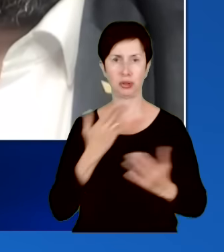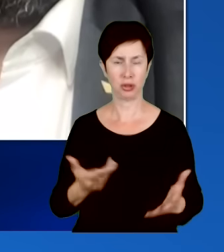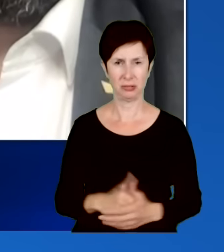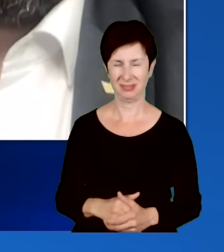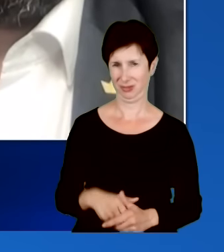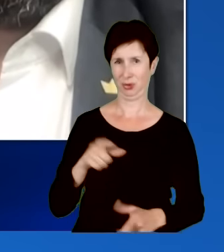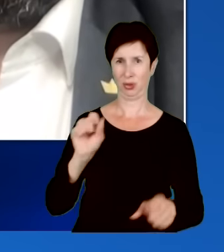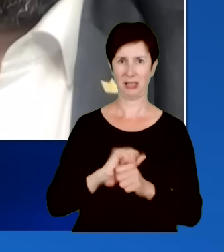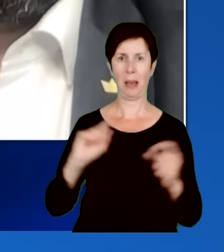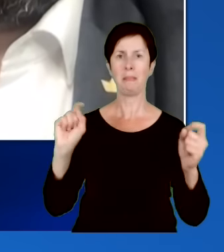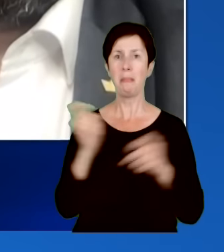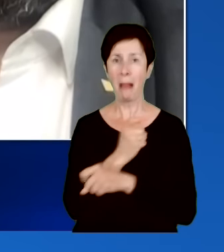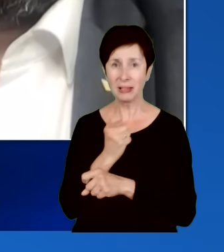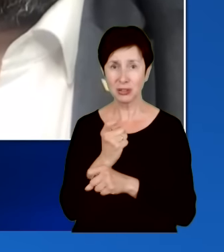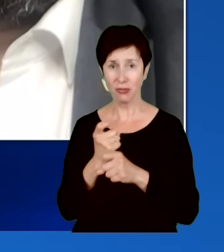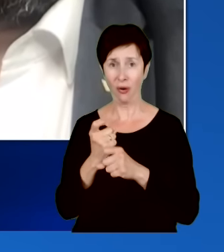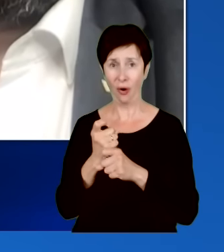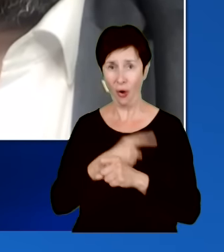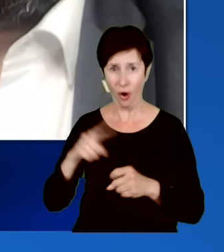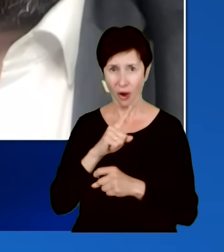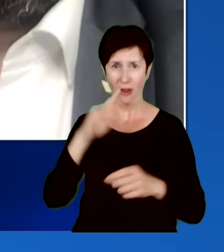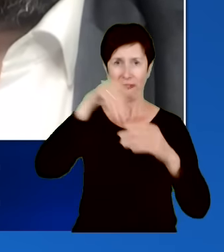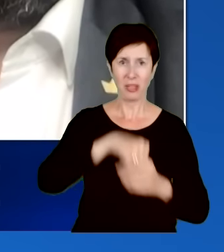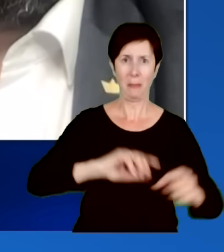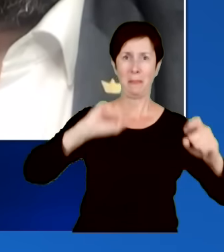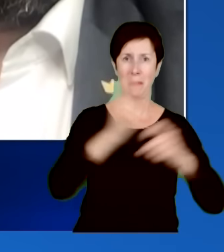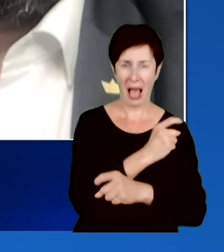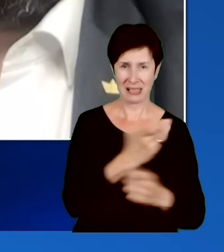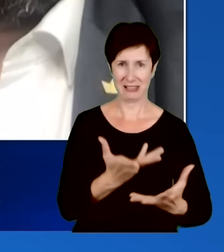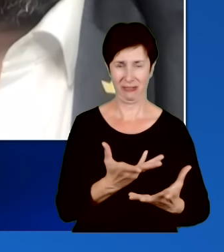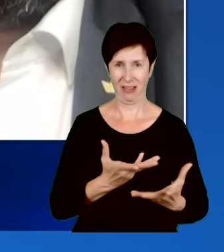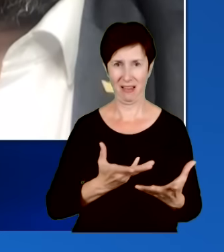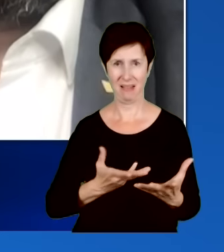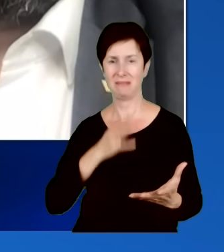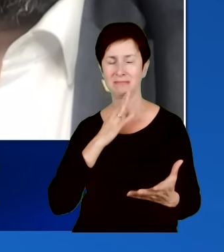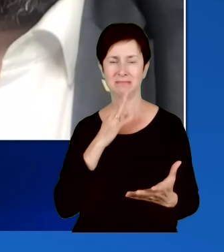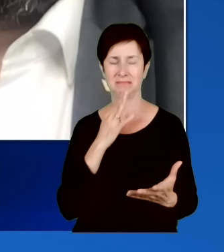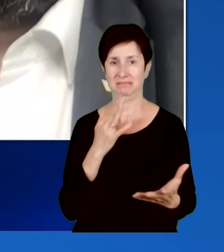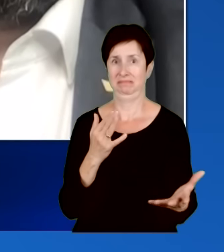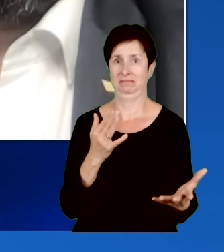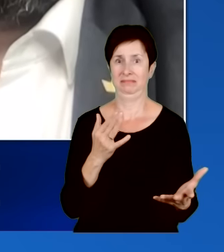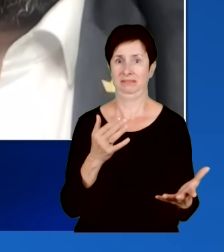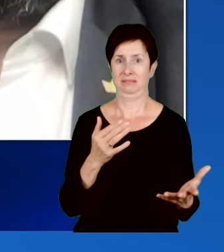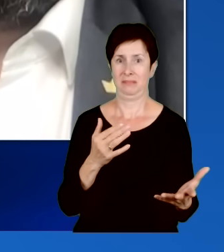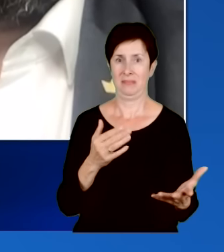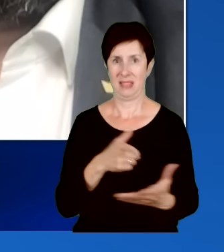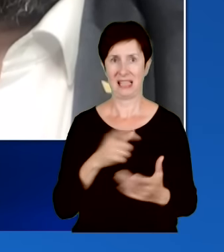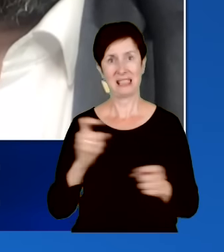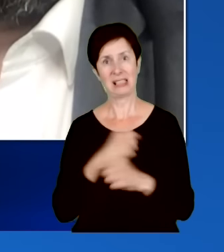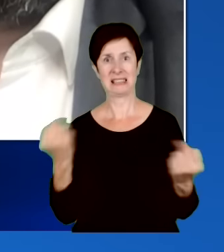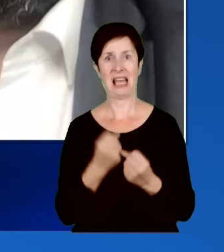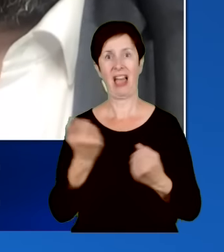państwo w państwie I to takie państwo No chyba można powiedzieć totalitarne w państwie które stara się być państwem